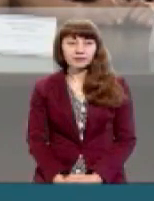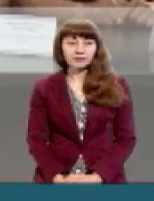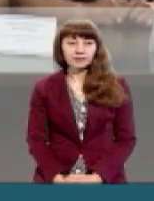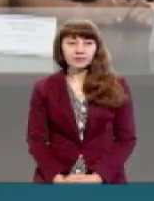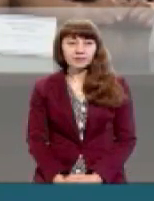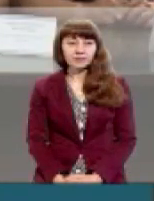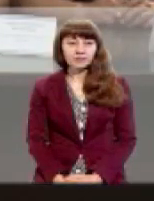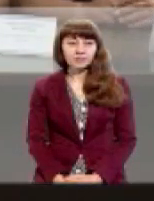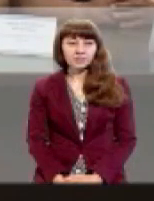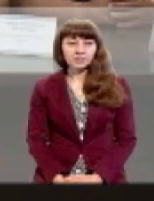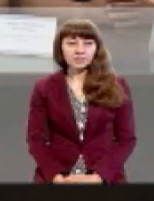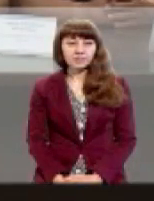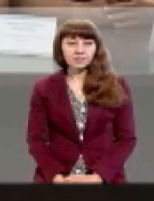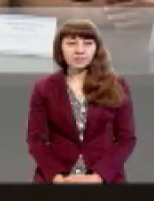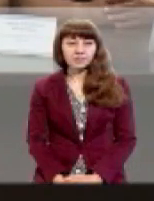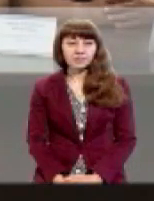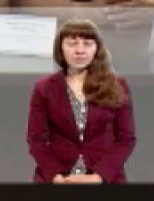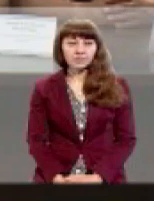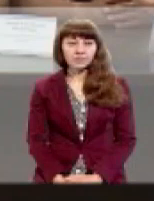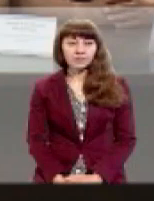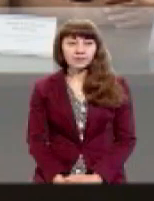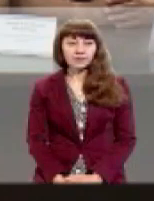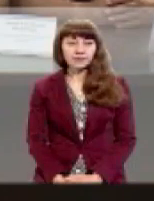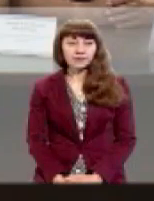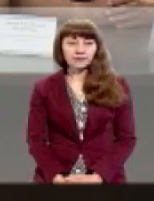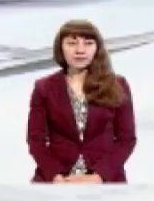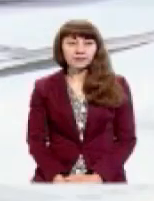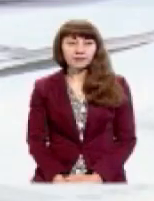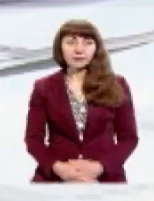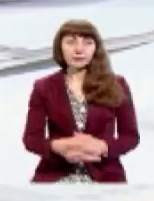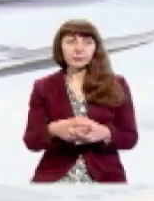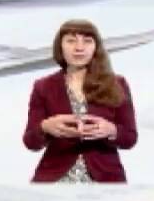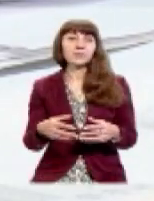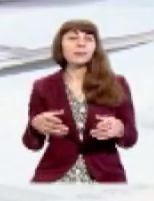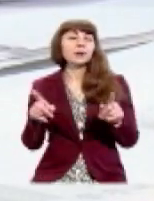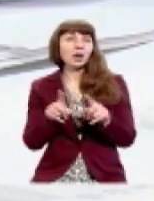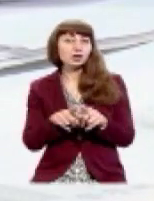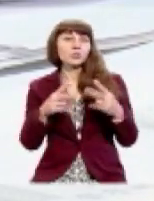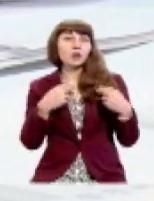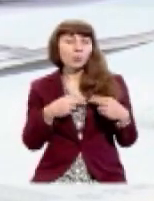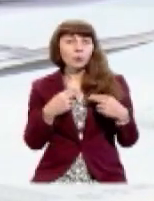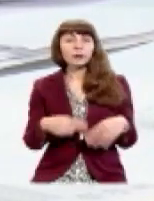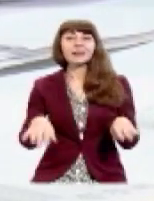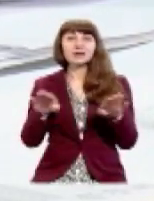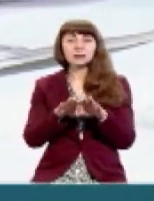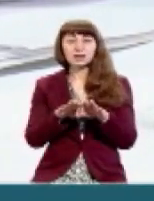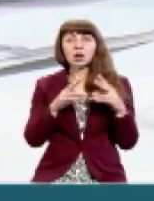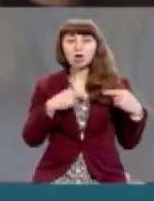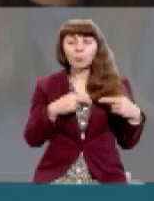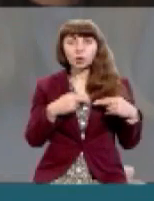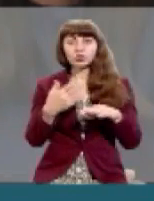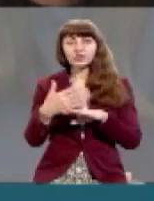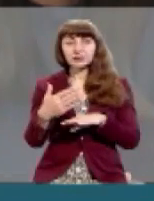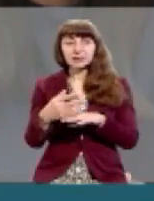работает также мы не финансируем на погашение действующих кредитов если допустим что-то